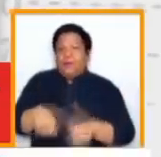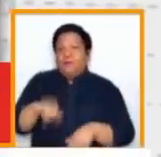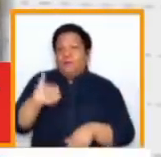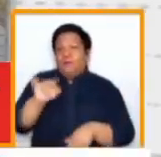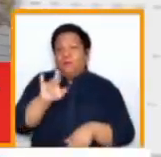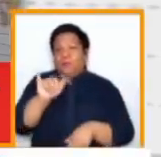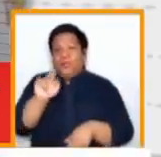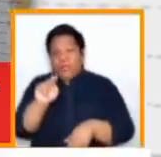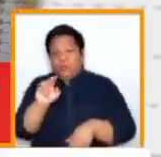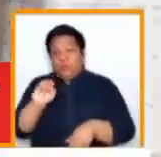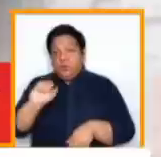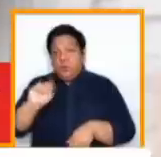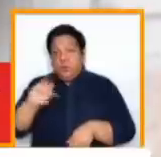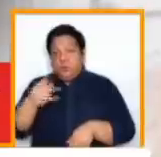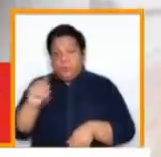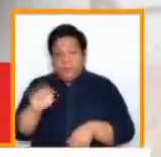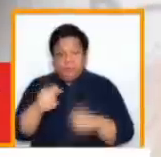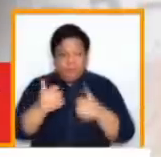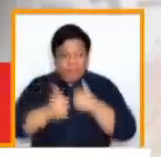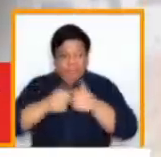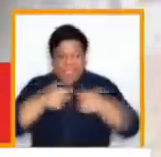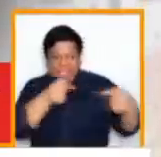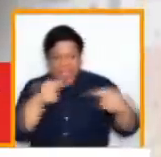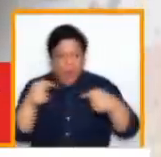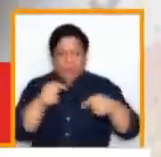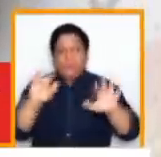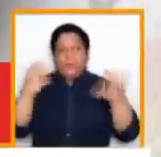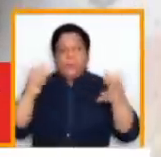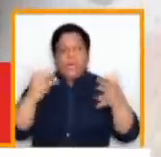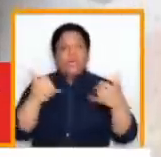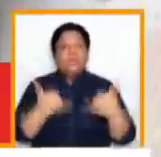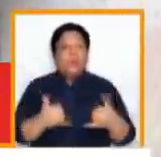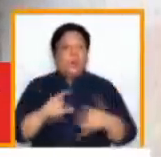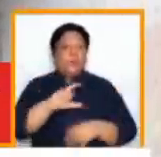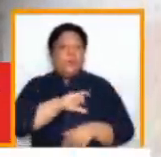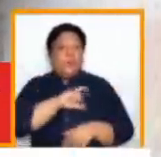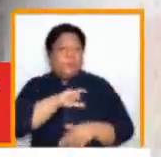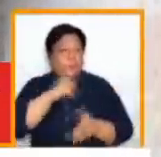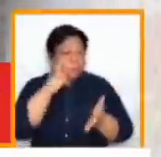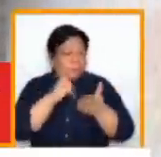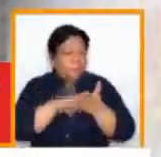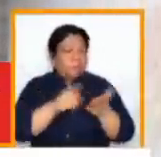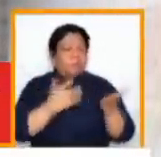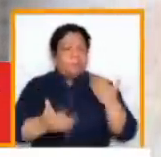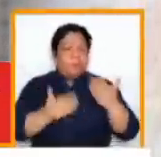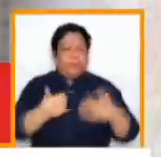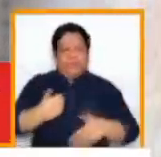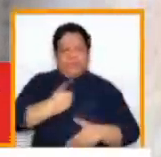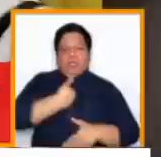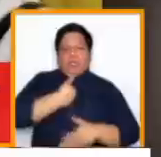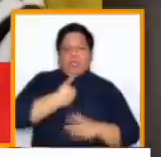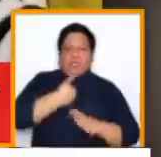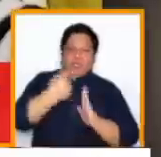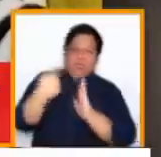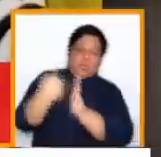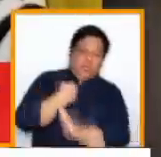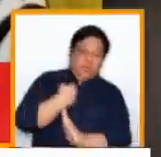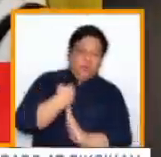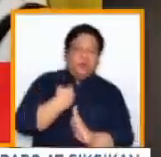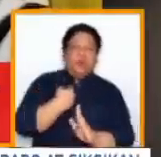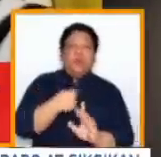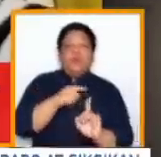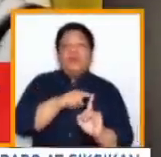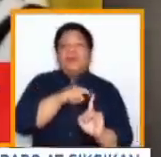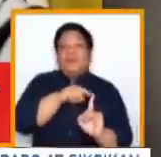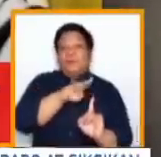may struggle o away. Kaya tinitingnan pa rin ng pulisya ang anggulong suicide. Malakas naman ang paniwala ng ina ni Bree na si